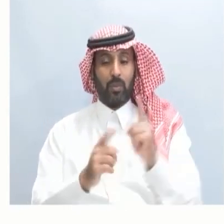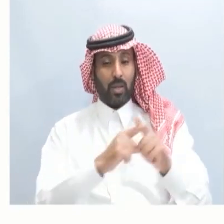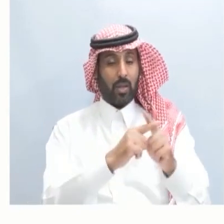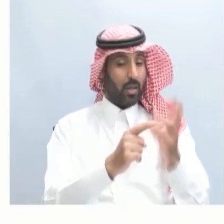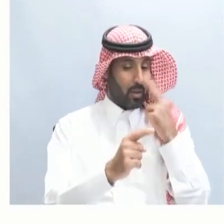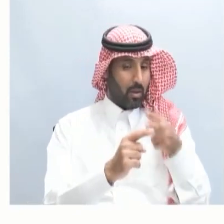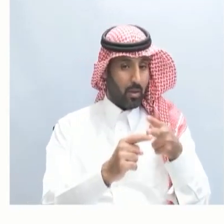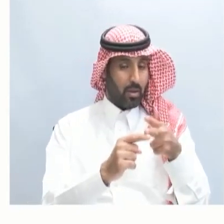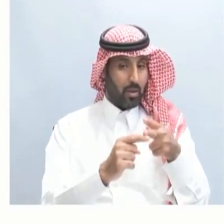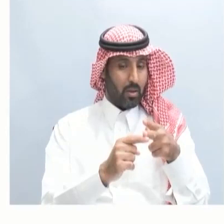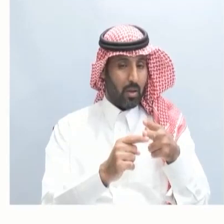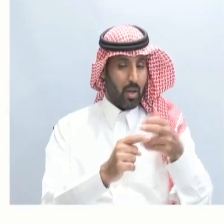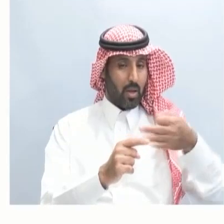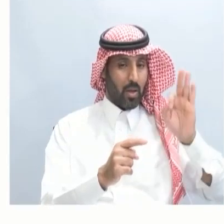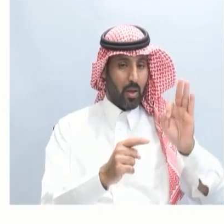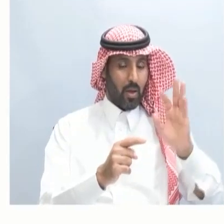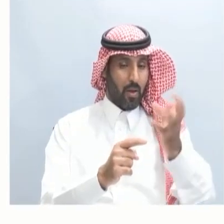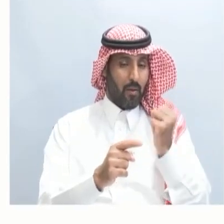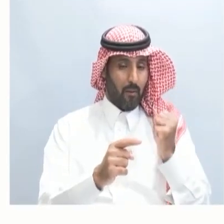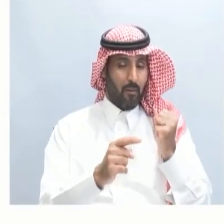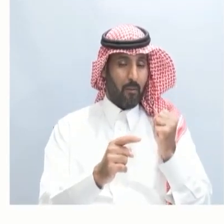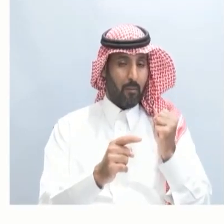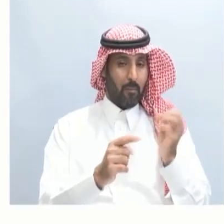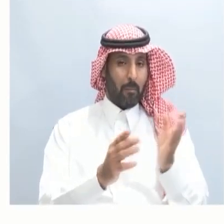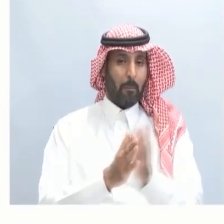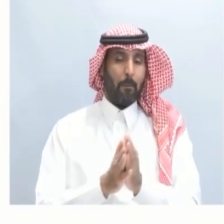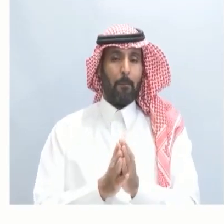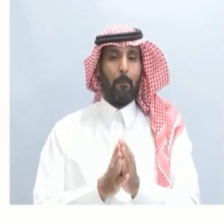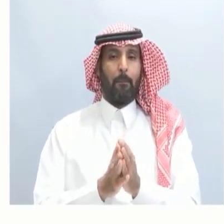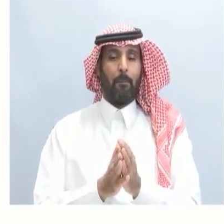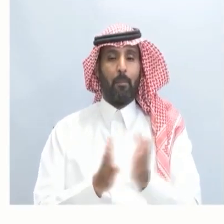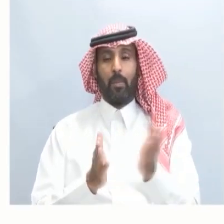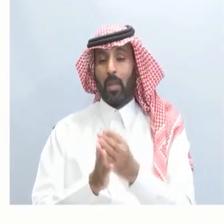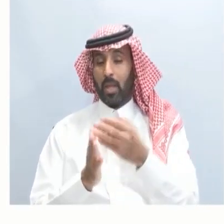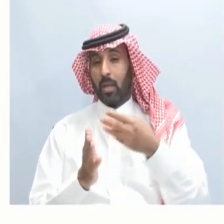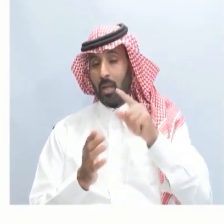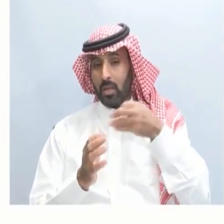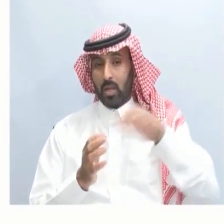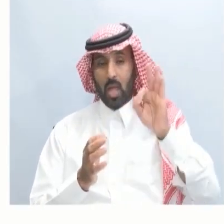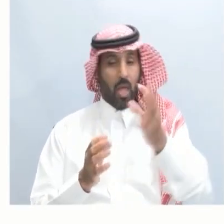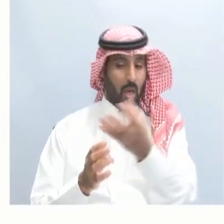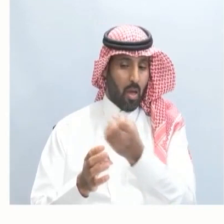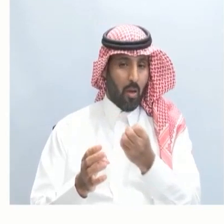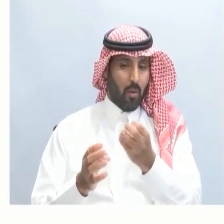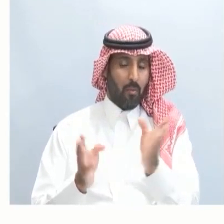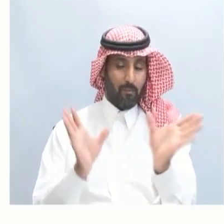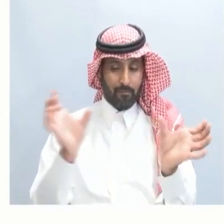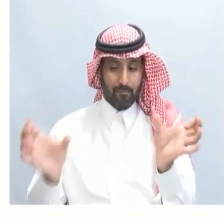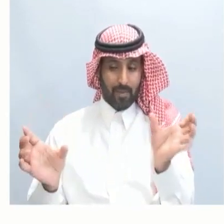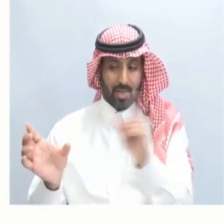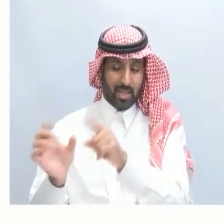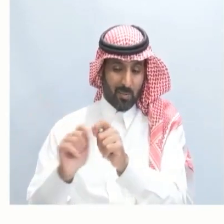سالاح هذه اف اخذتها من اين هنا وهذه ايضا اف اخذتها من هنا كل